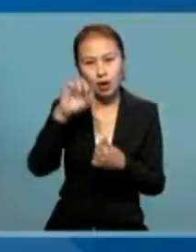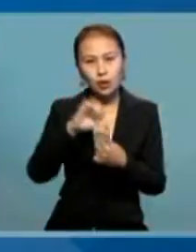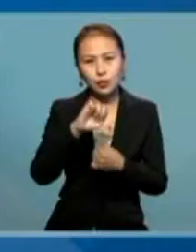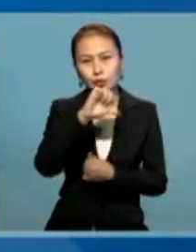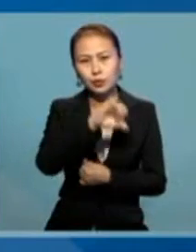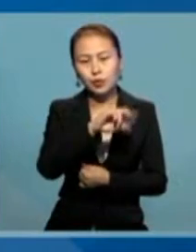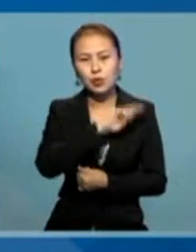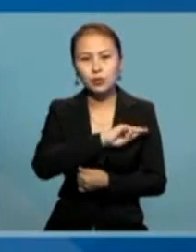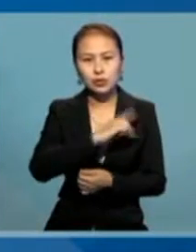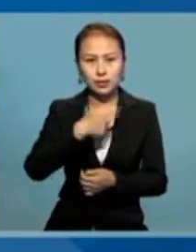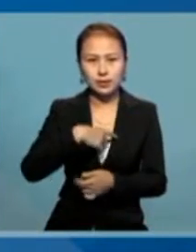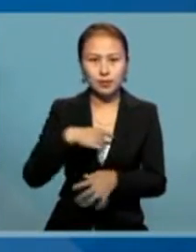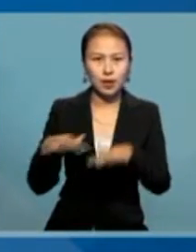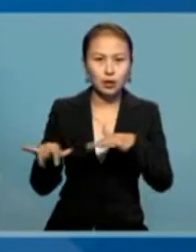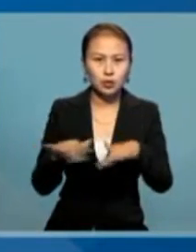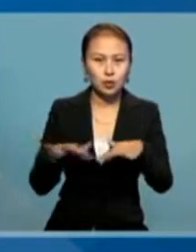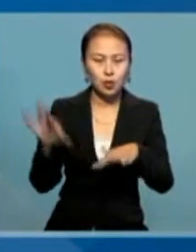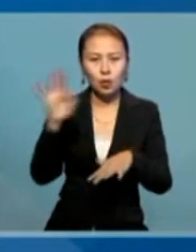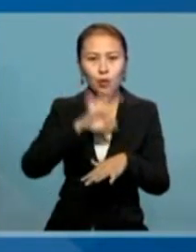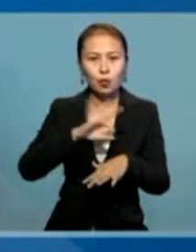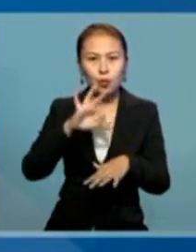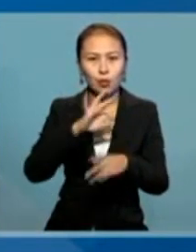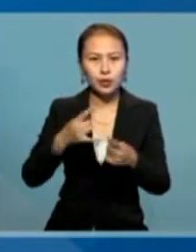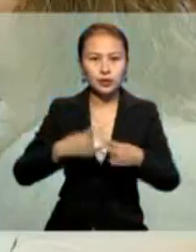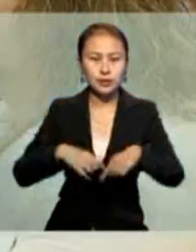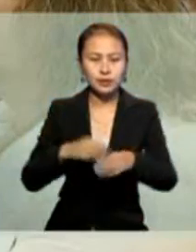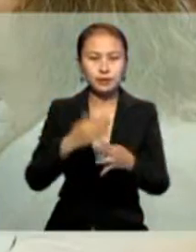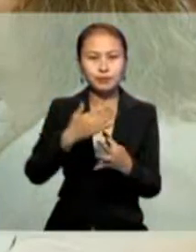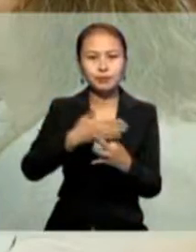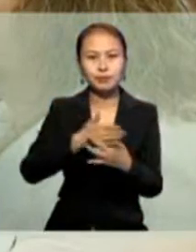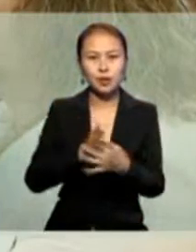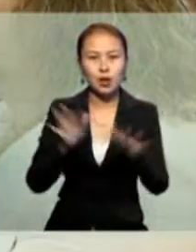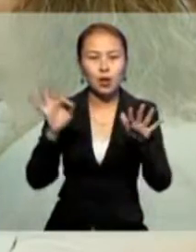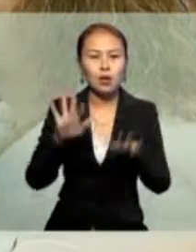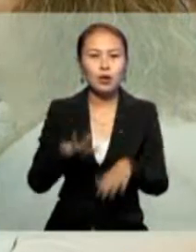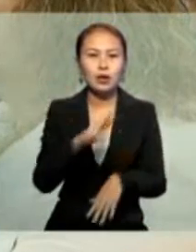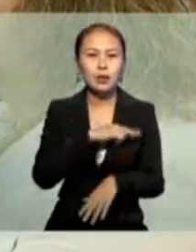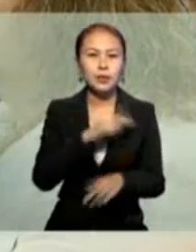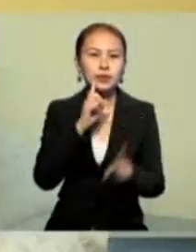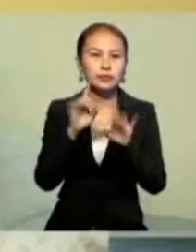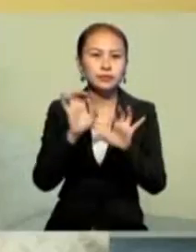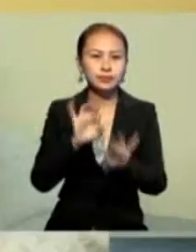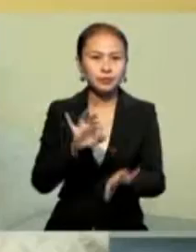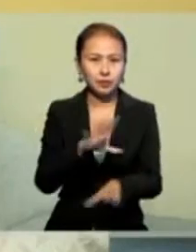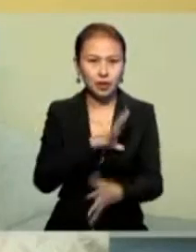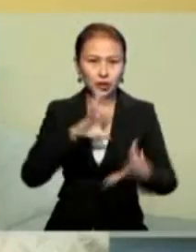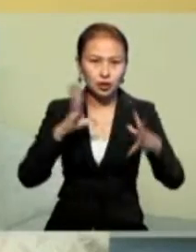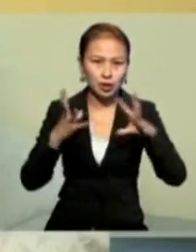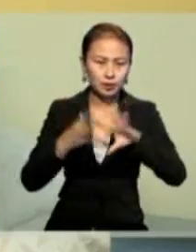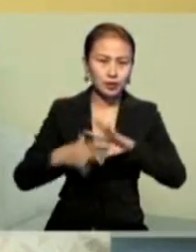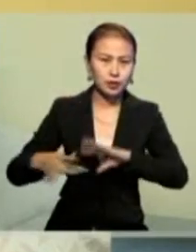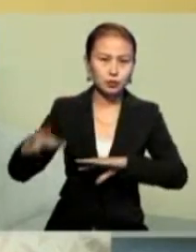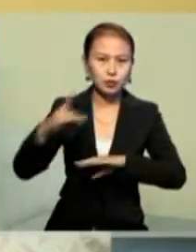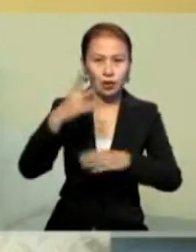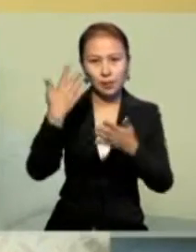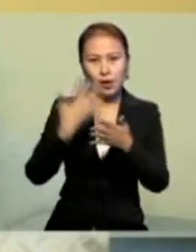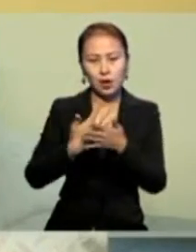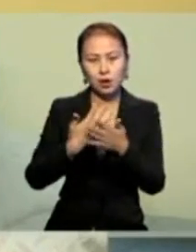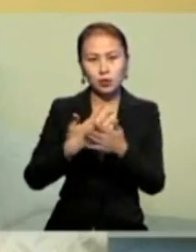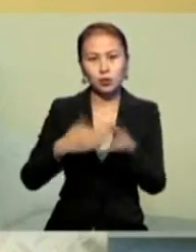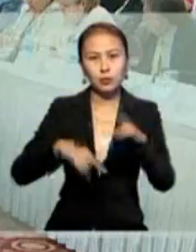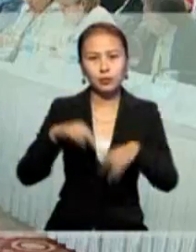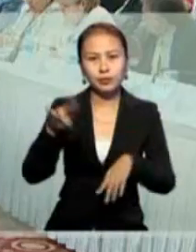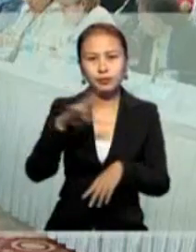емес ұйымдармен өзара іс-қимыл жөніндегі үйлестіру кеңесінің кезекті отырысында мәлімдеді. Ал жалпы республика бойынша көрсеткіш